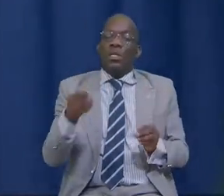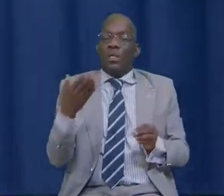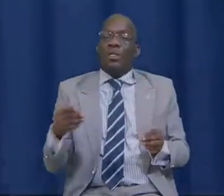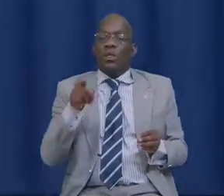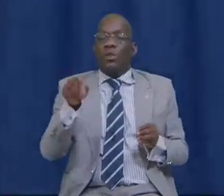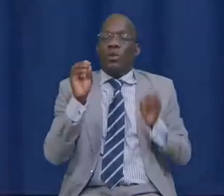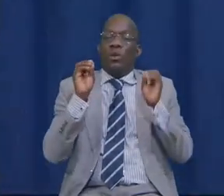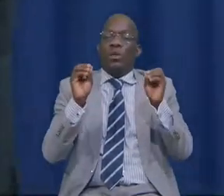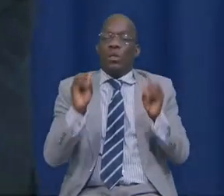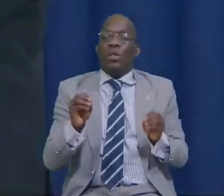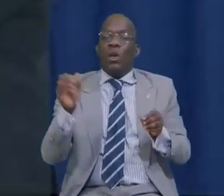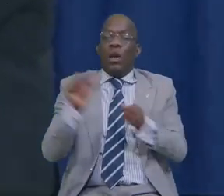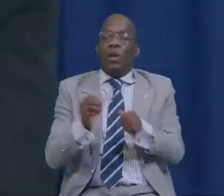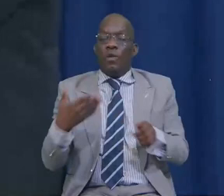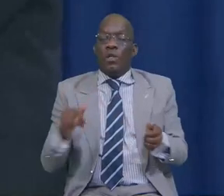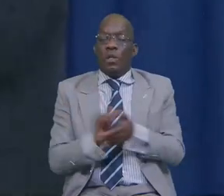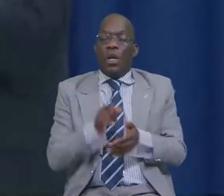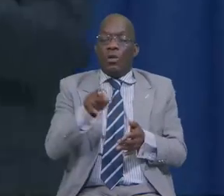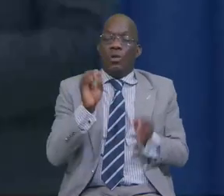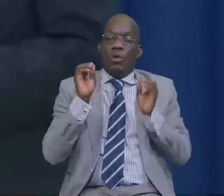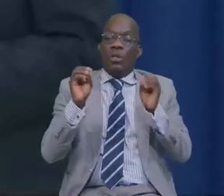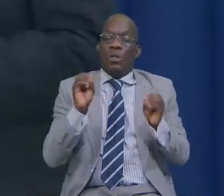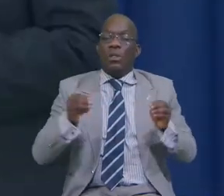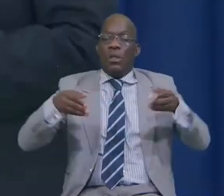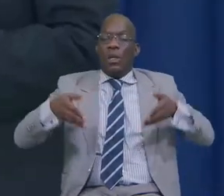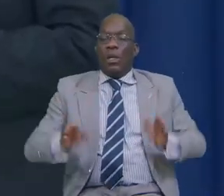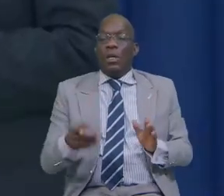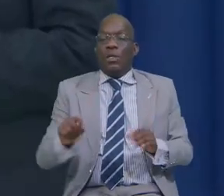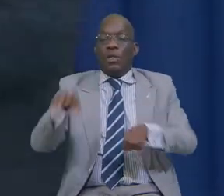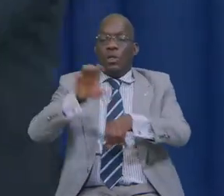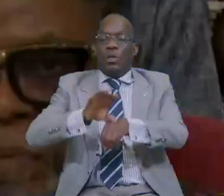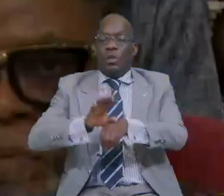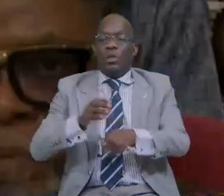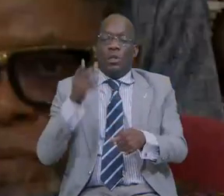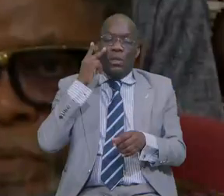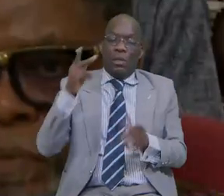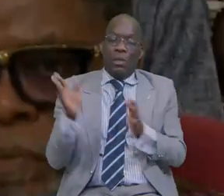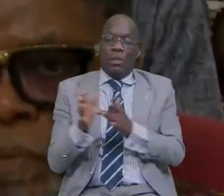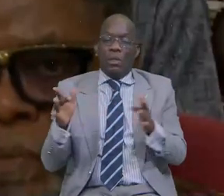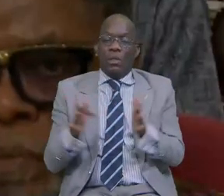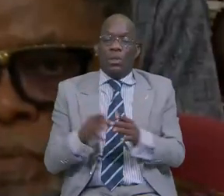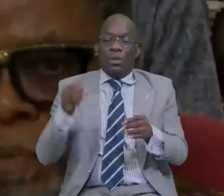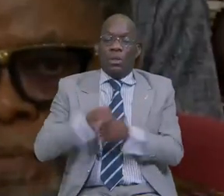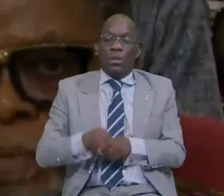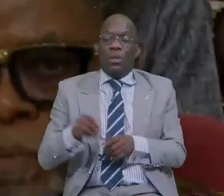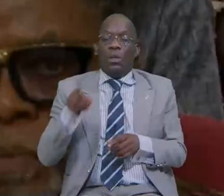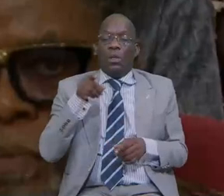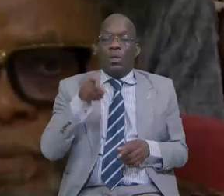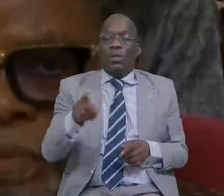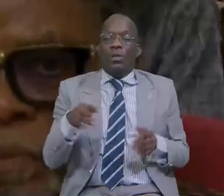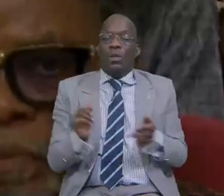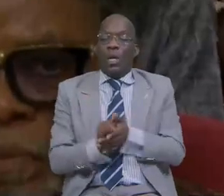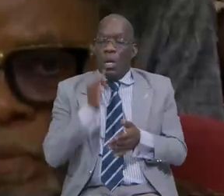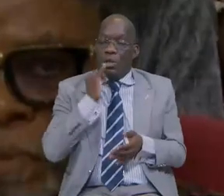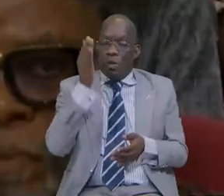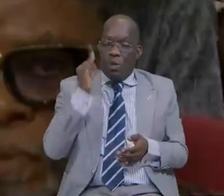vous enseignez, tout ce que vous enseignez, que l'église voit Jésus en vous? C'est pourquoi aujourd'hui nous